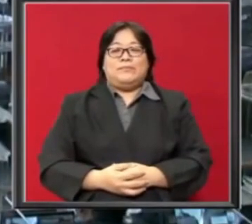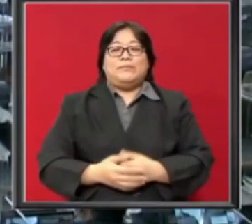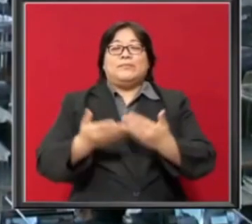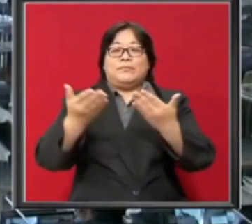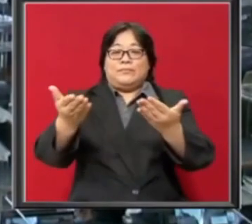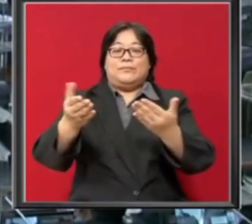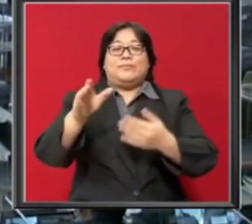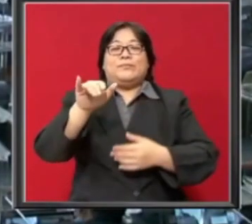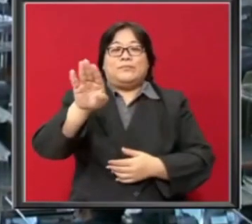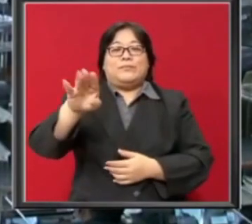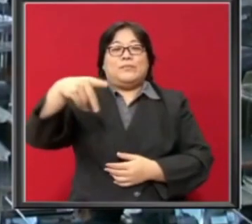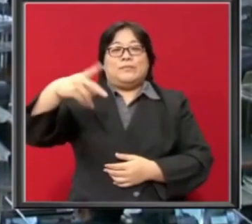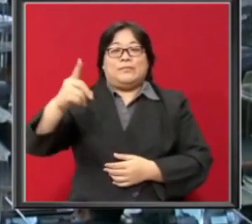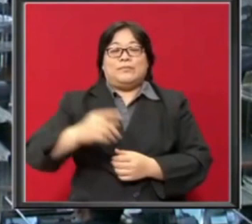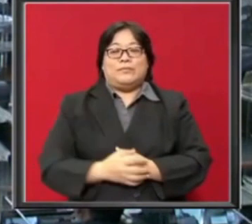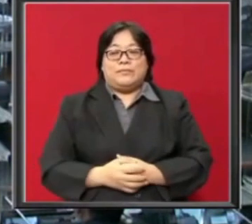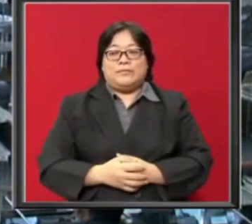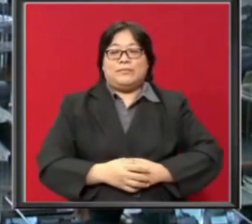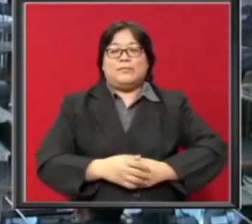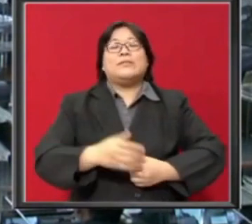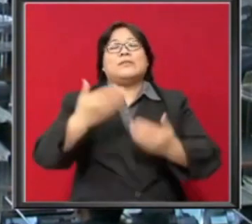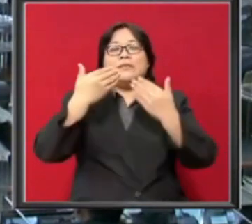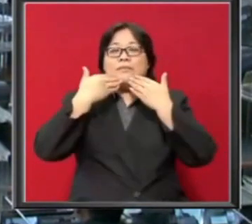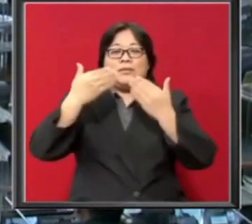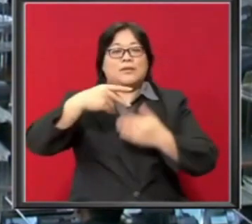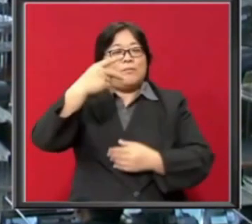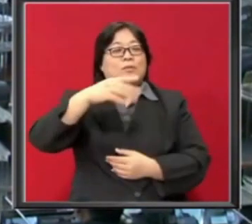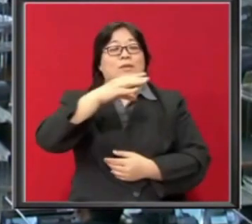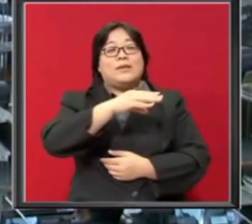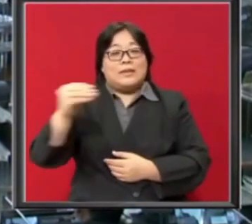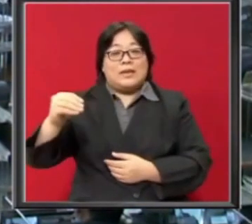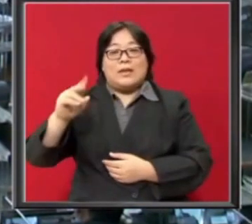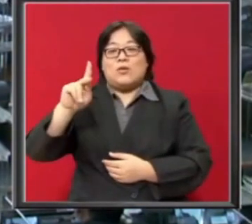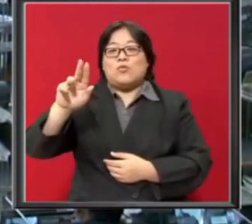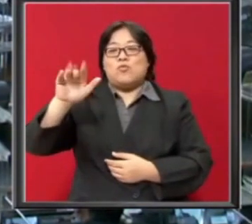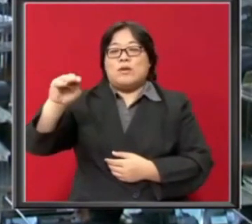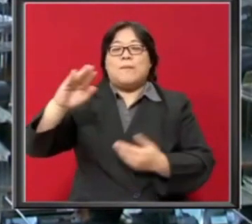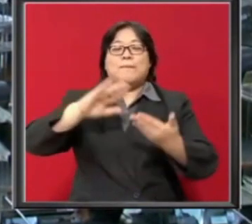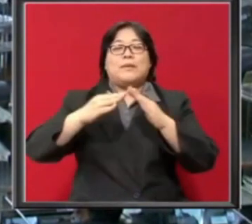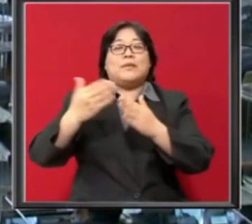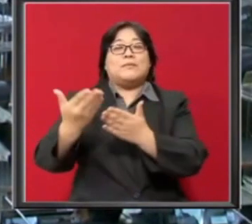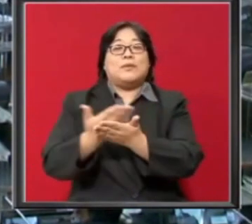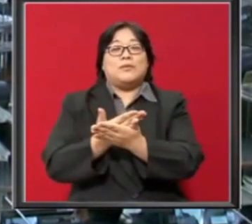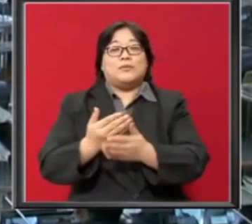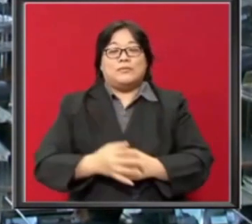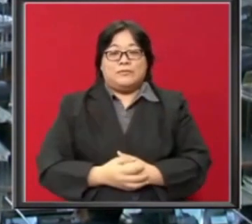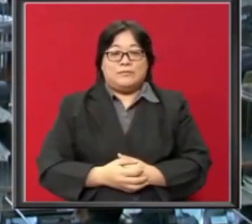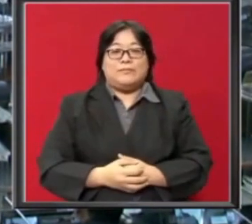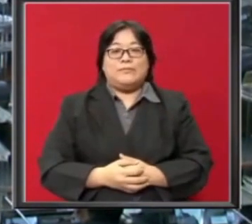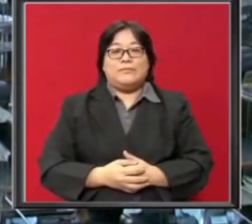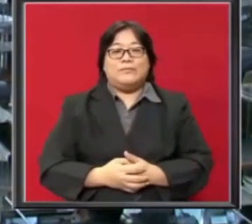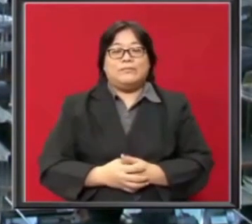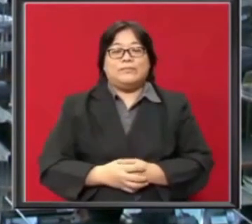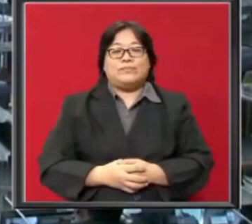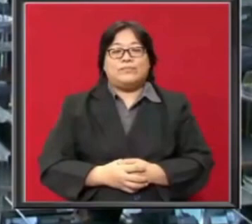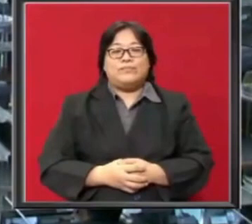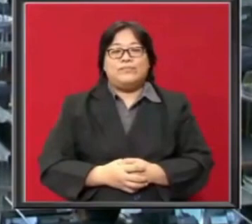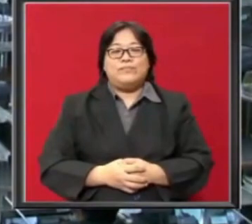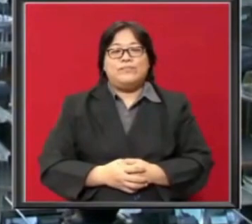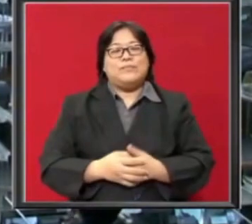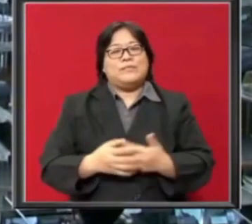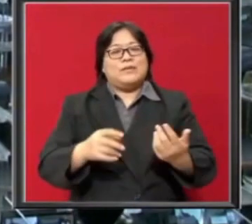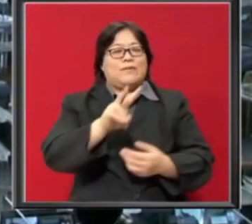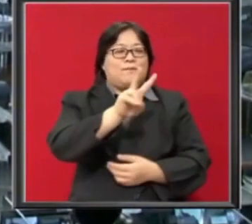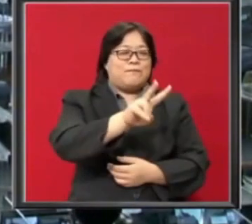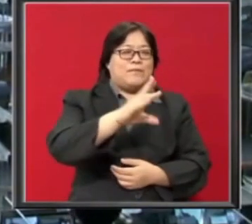Hai silahkan Bro auditor sebab tua cuma kasih pontian dan kuliah baru sama